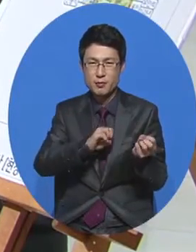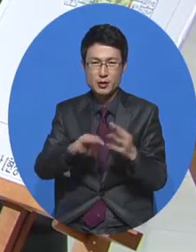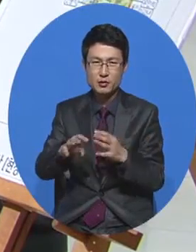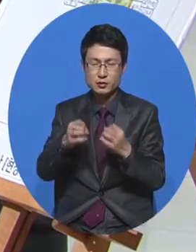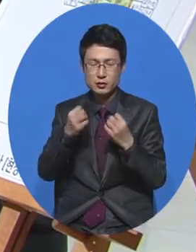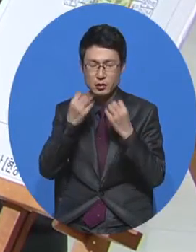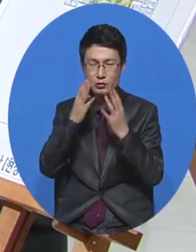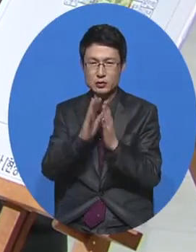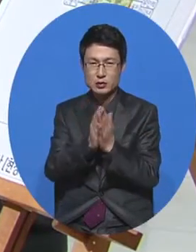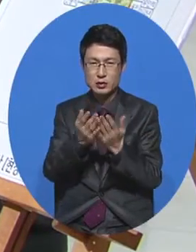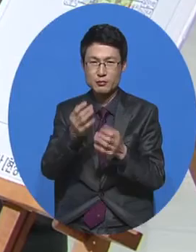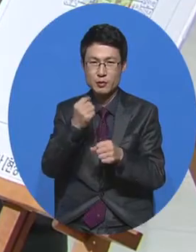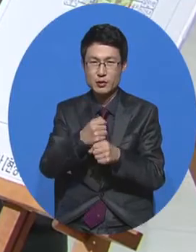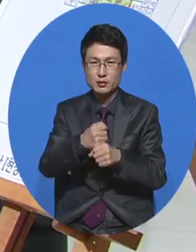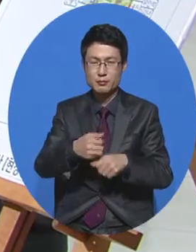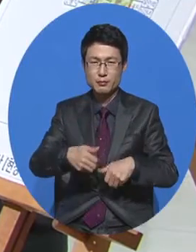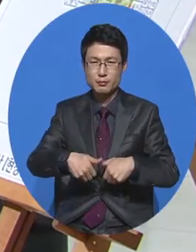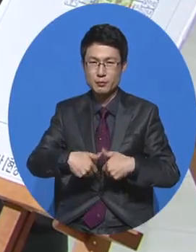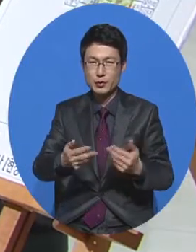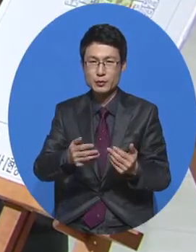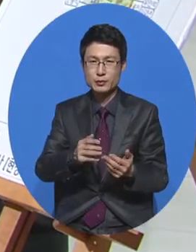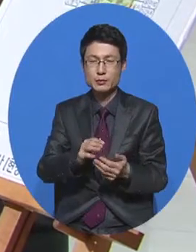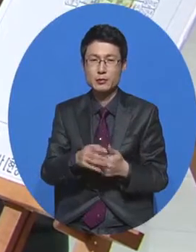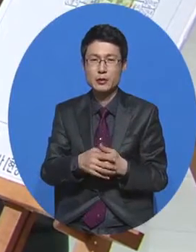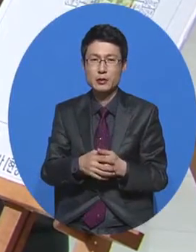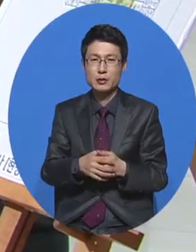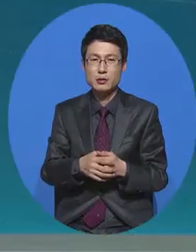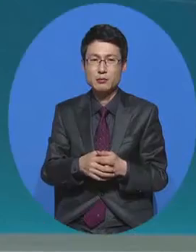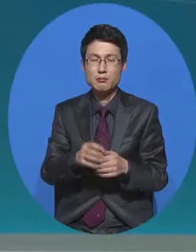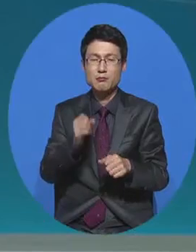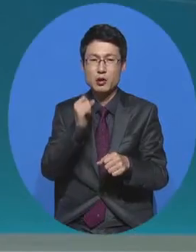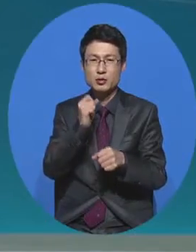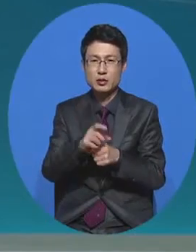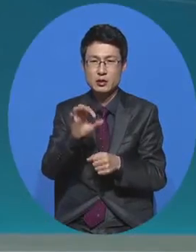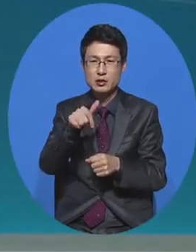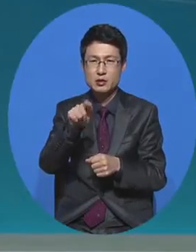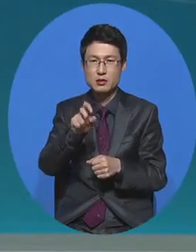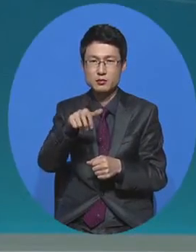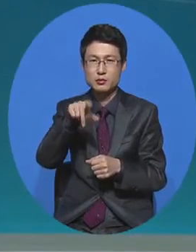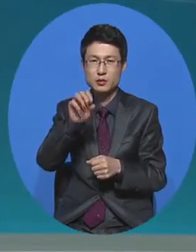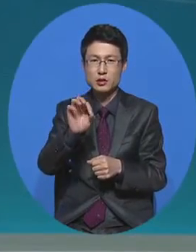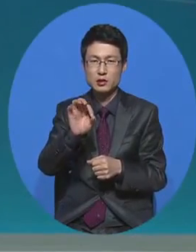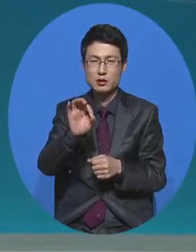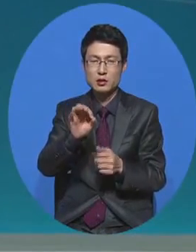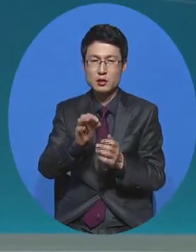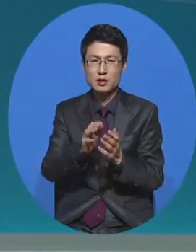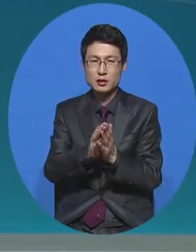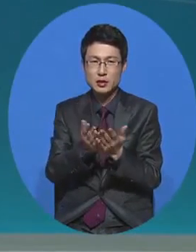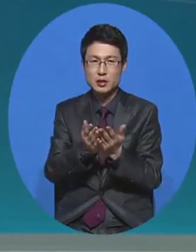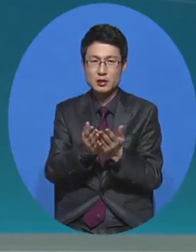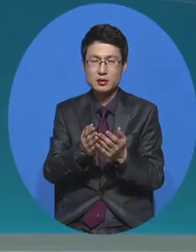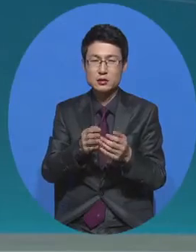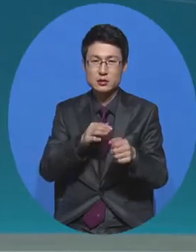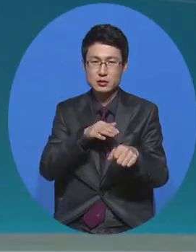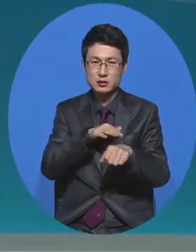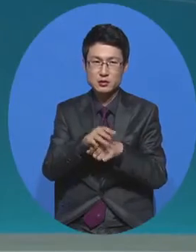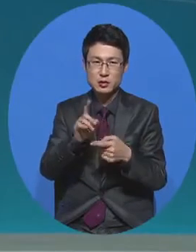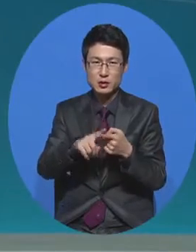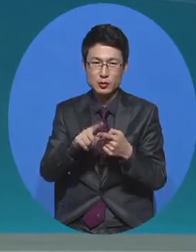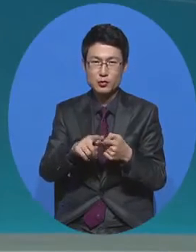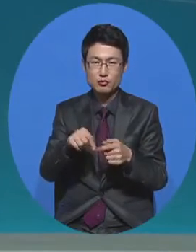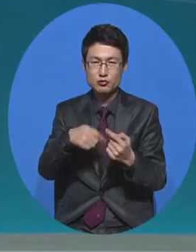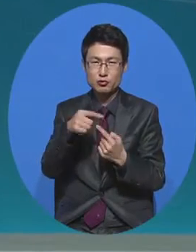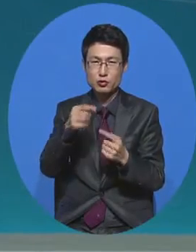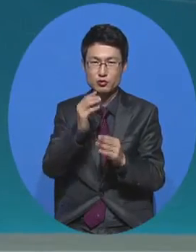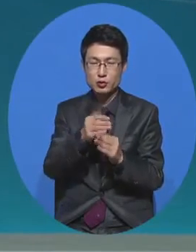교과서를 만들 필요가 없습니다 이미 검정 교과서 체제로 운영 개와 썼기 때문에 이 검정 교과서를